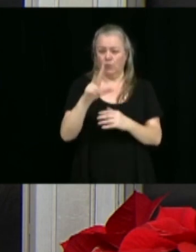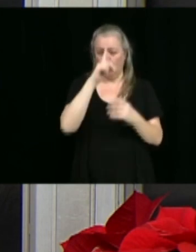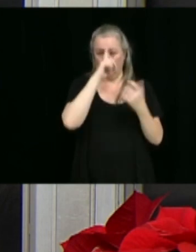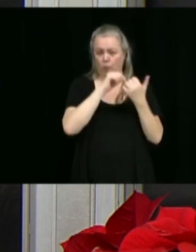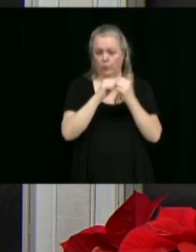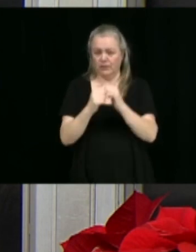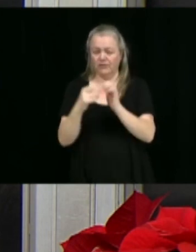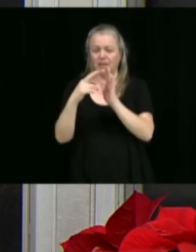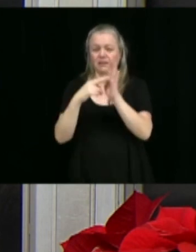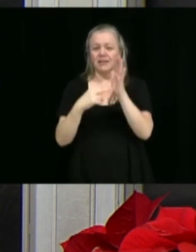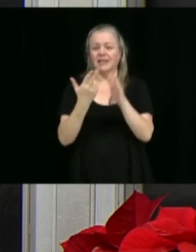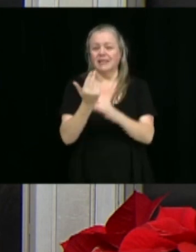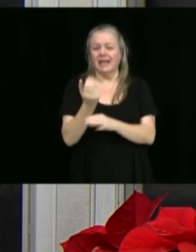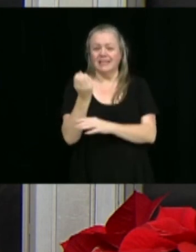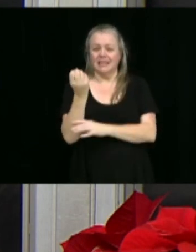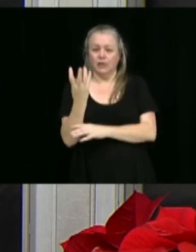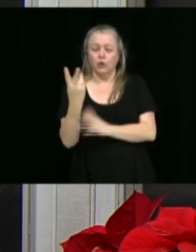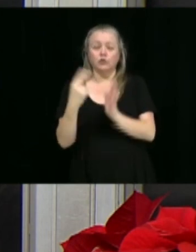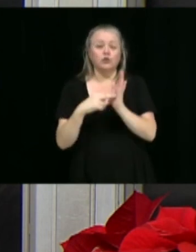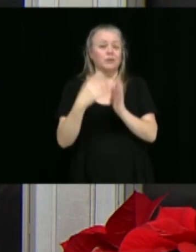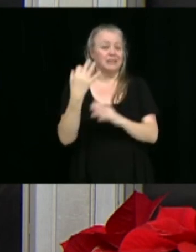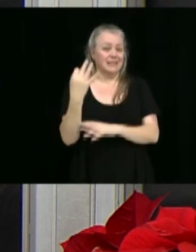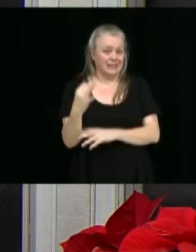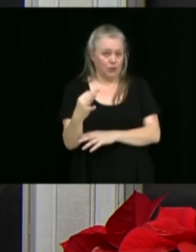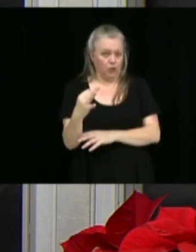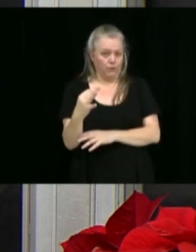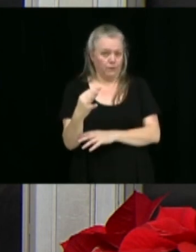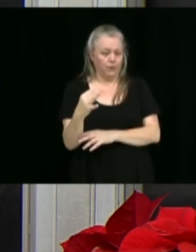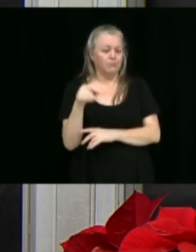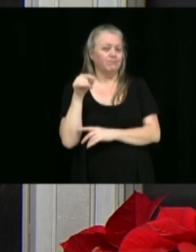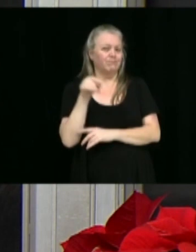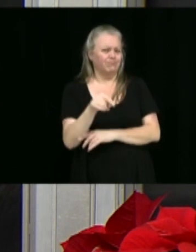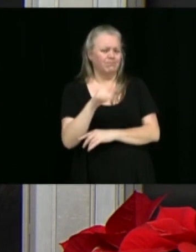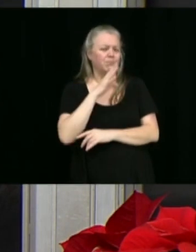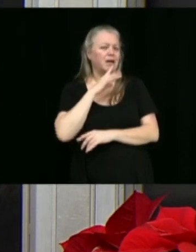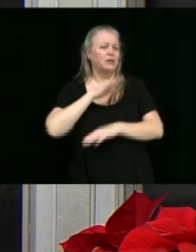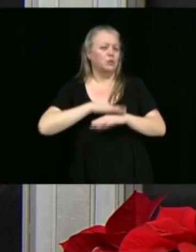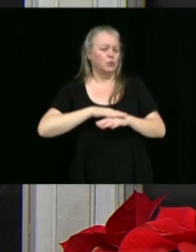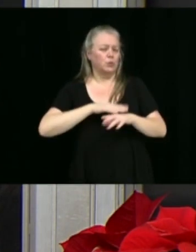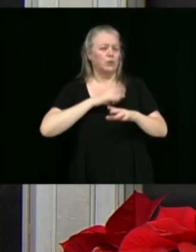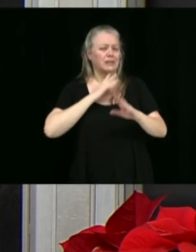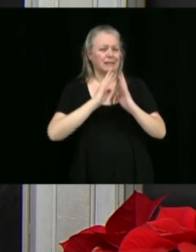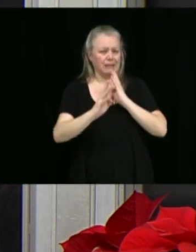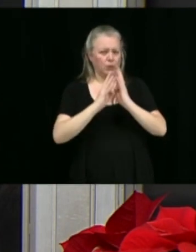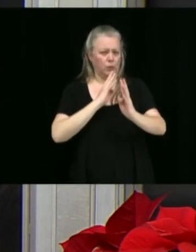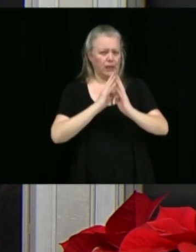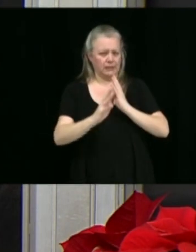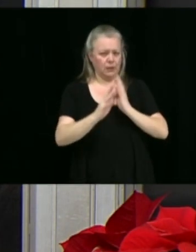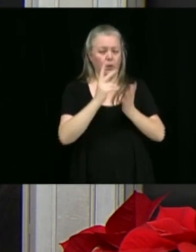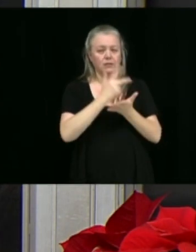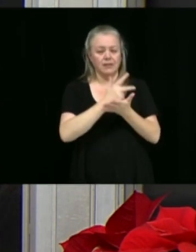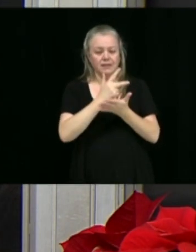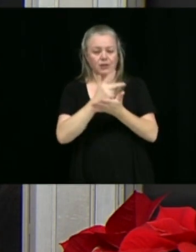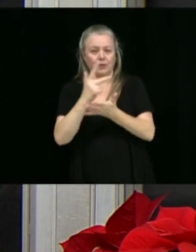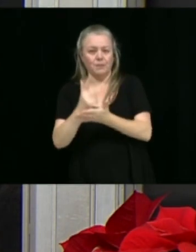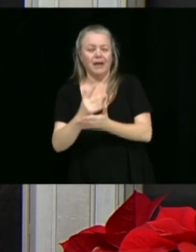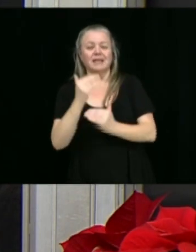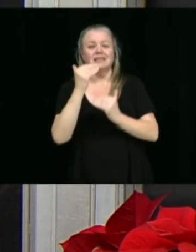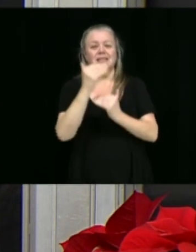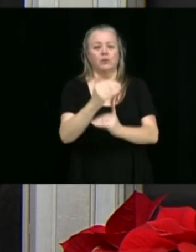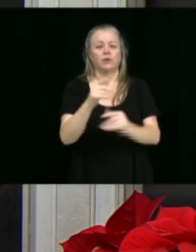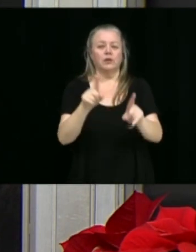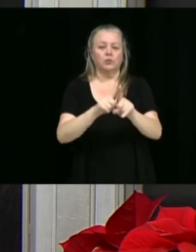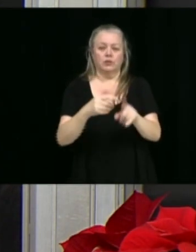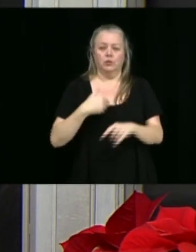règlement 1314-2019 relatif à la circulation, au stationnement, à la sécurité et à l'usage des